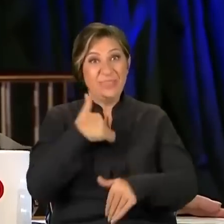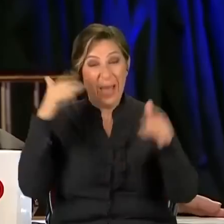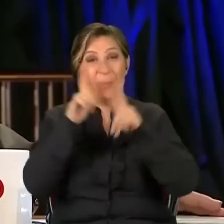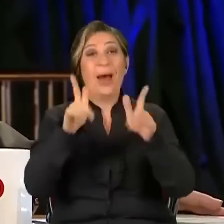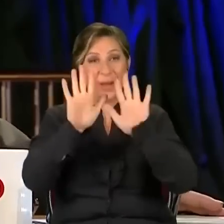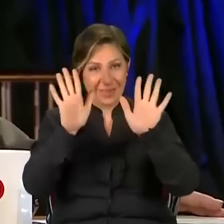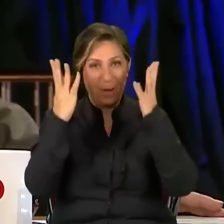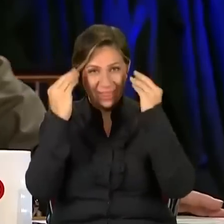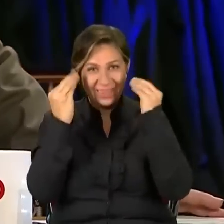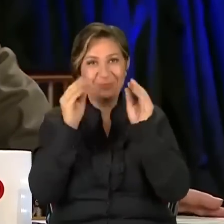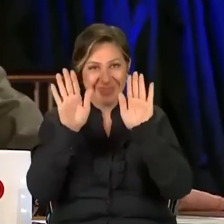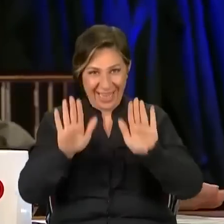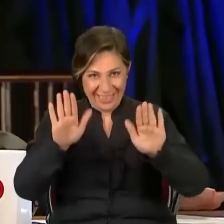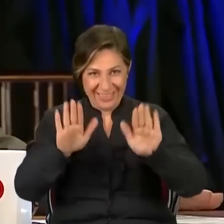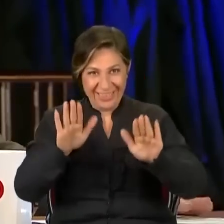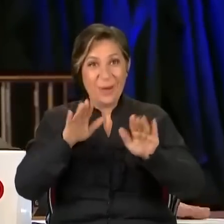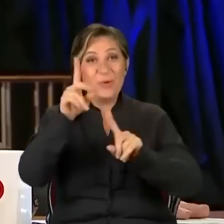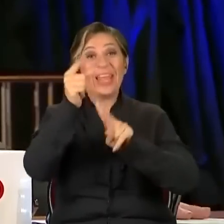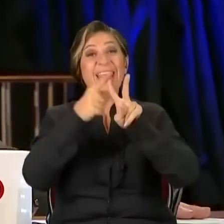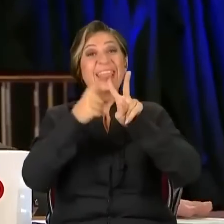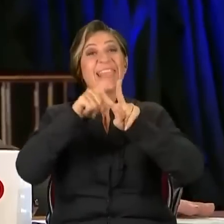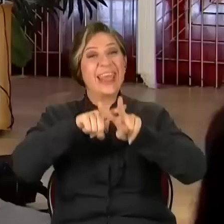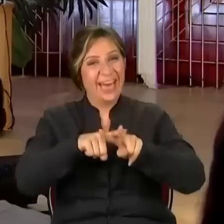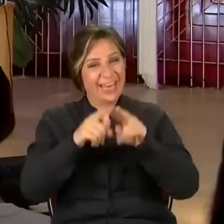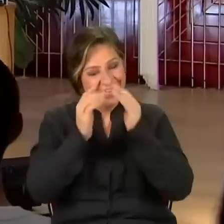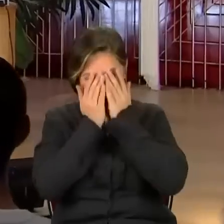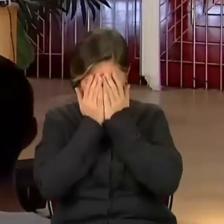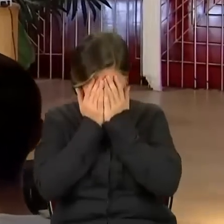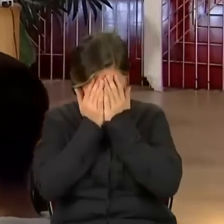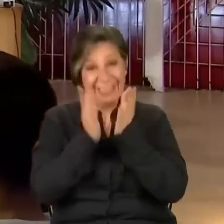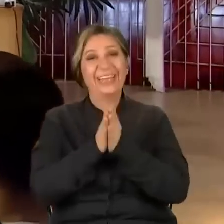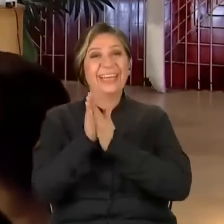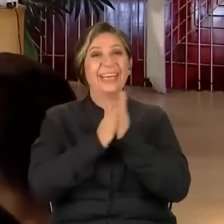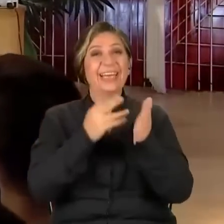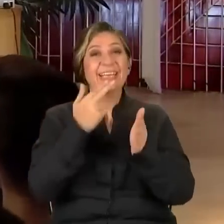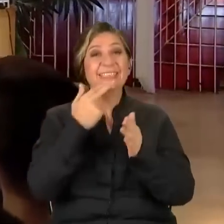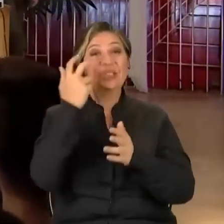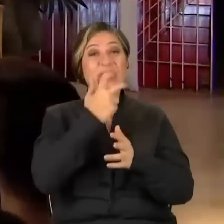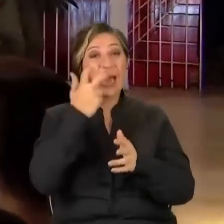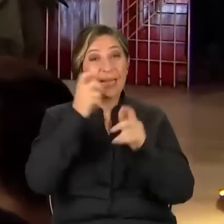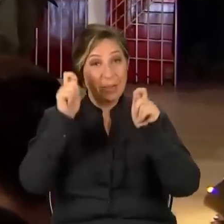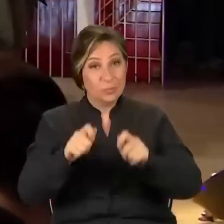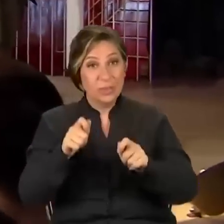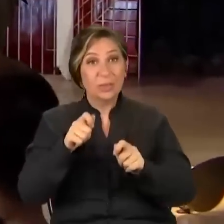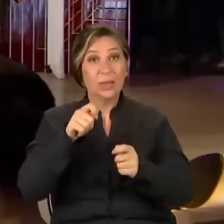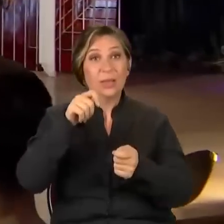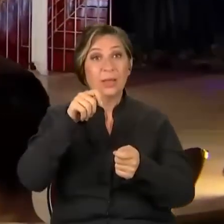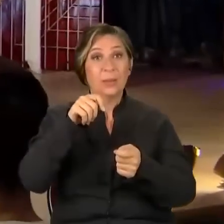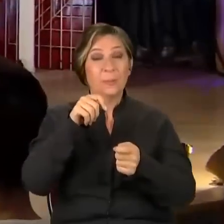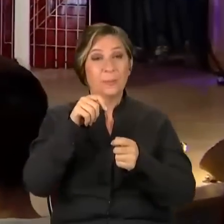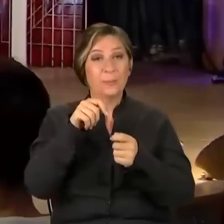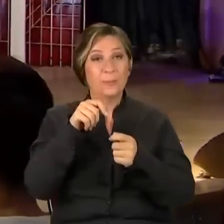falan diye. Tamam. Anladım. Bu İnna. Gelen İnna. Ya hatta kızla kız şarkı söyleyecekti. Şeyin